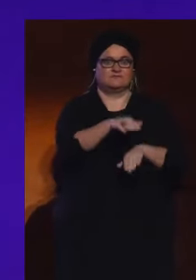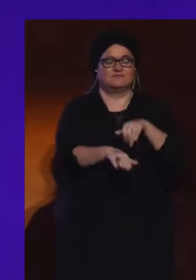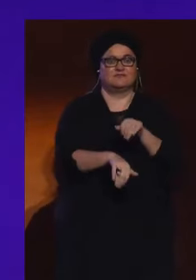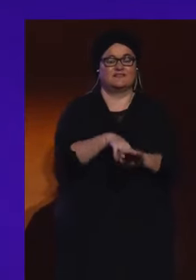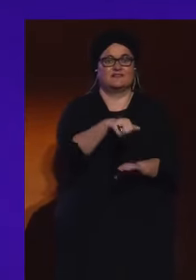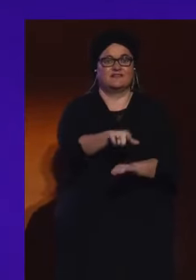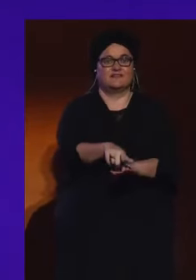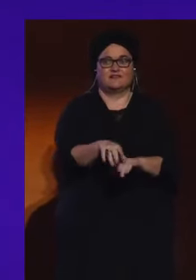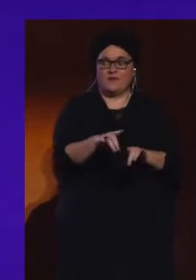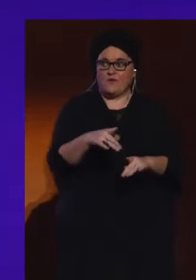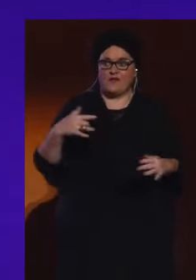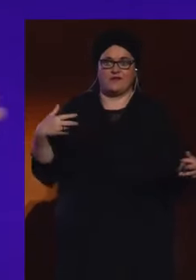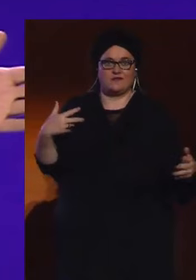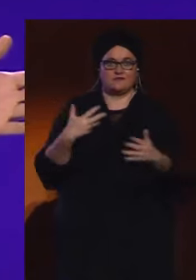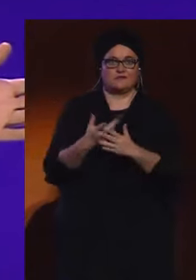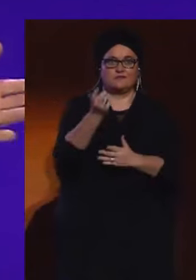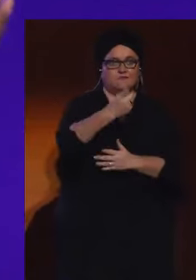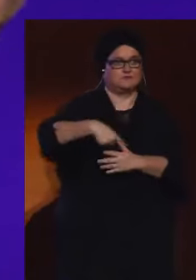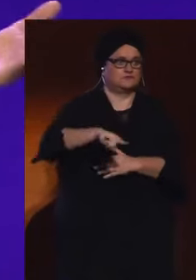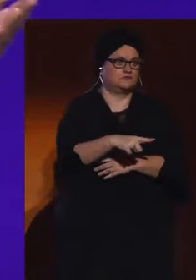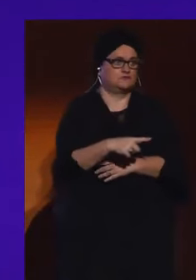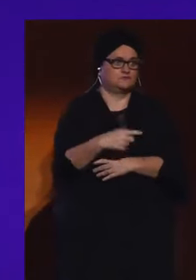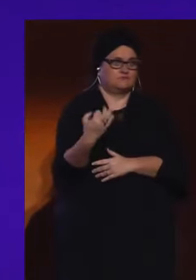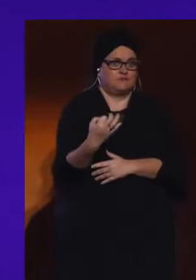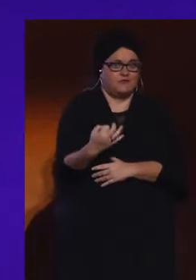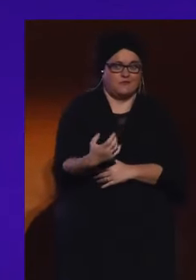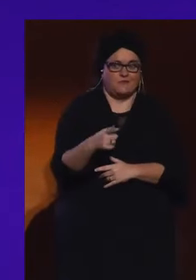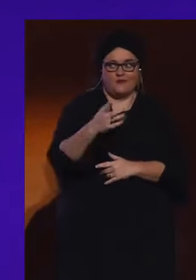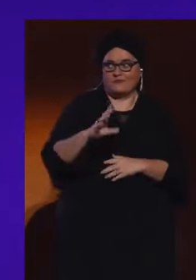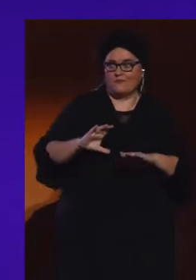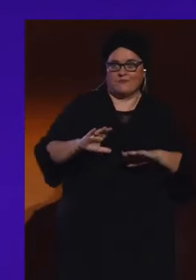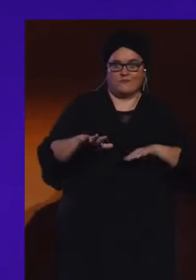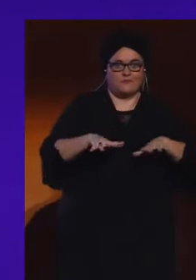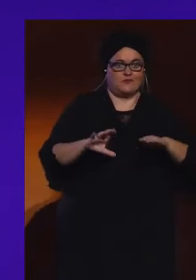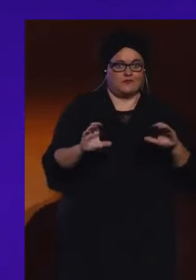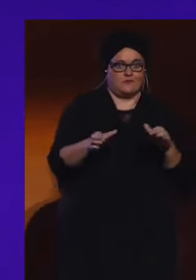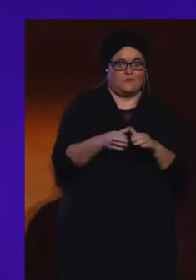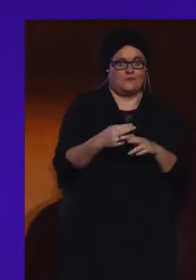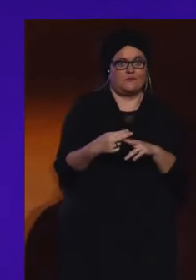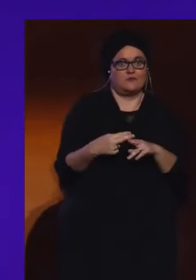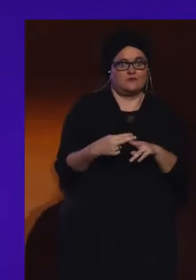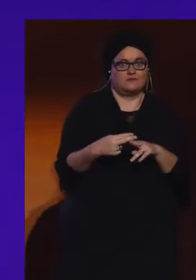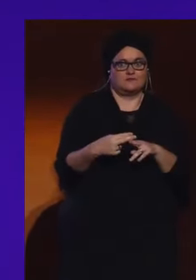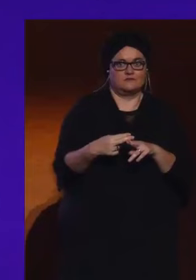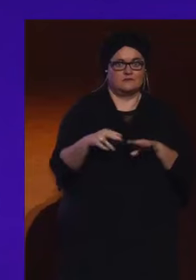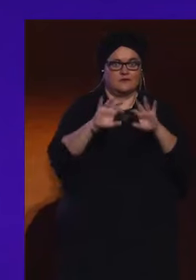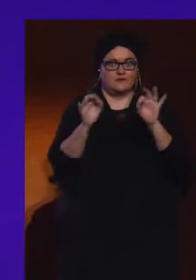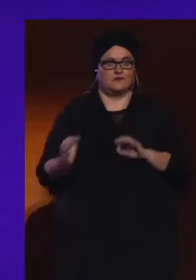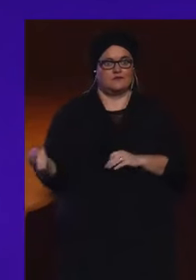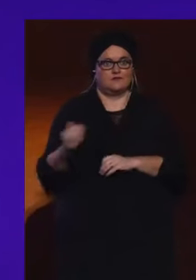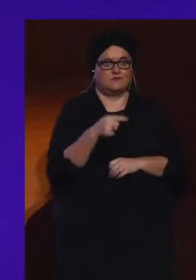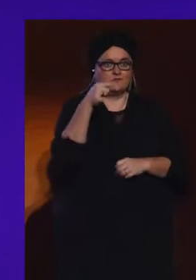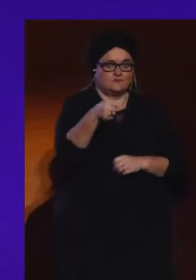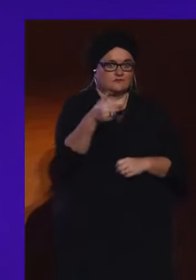osagai ezinbestekoak zaretelako. Zuek zaretelako mugimendu politiko honen eta Euskal Herria Bilduren ezinbesteko